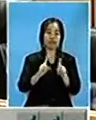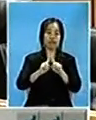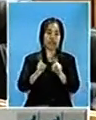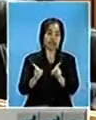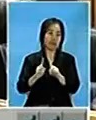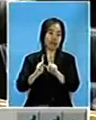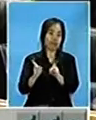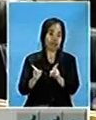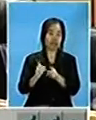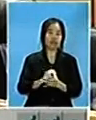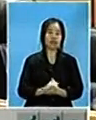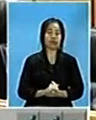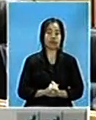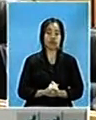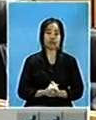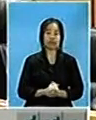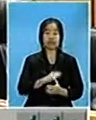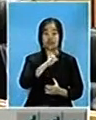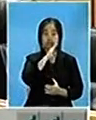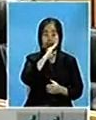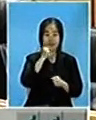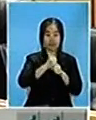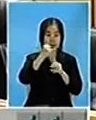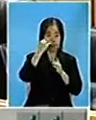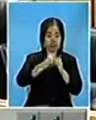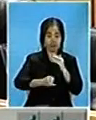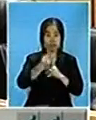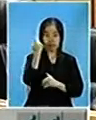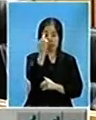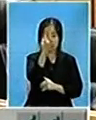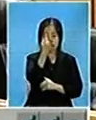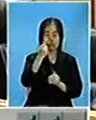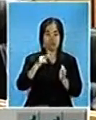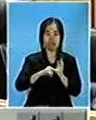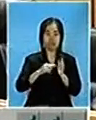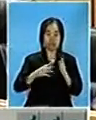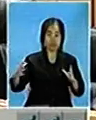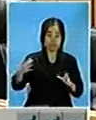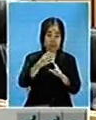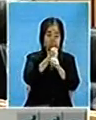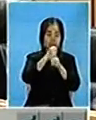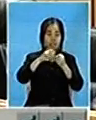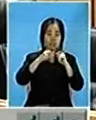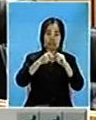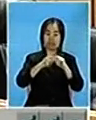เป็นคนละเรื่องและถ้าเกิดข้อผิดพลาดในเรื่องใดเรื่องหนึ่งไม่ได้หมายความว่าทั้งหมดทุกเรื่องมีปัญหาครับ